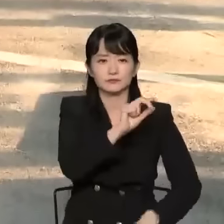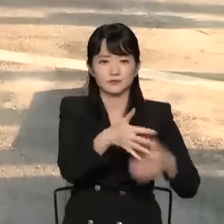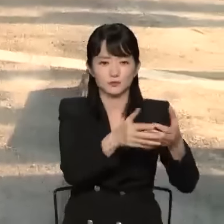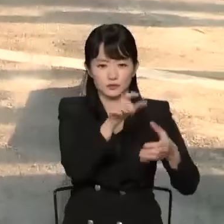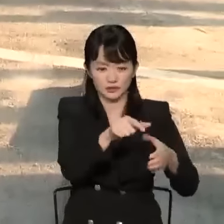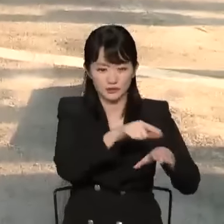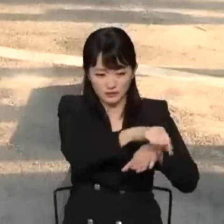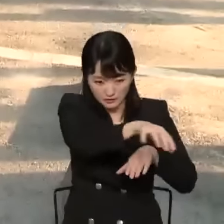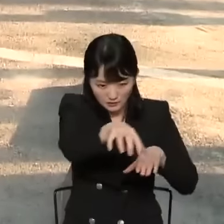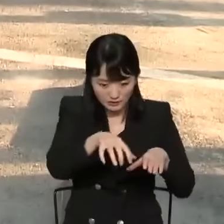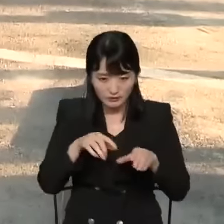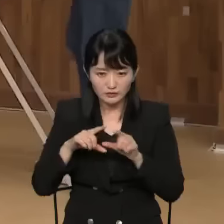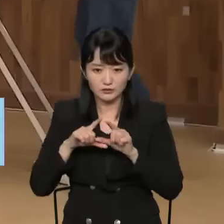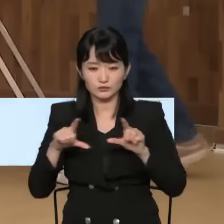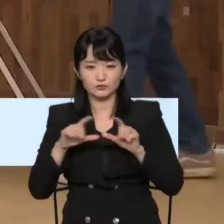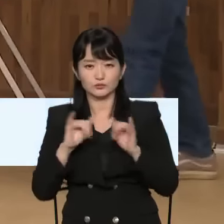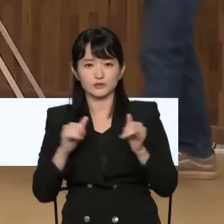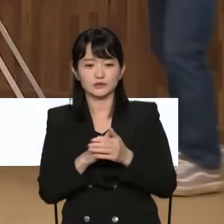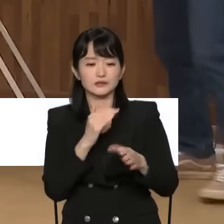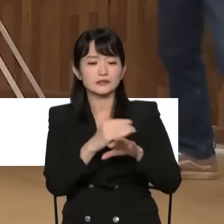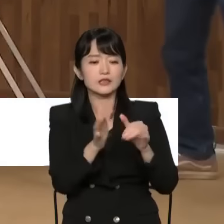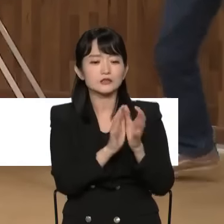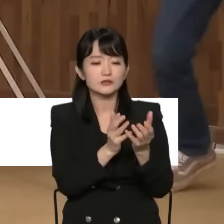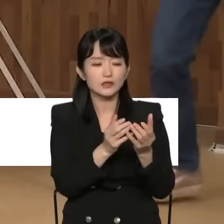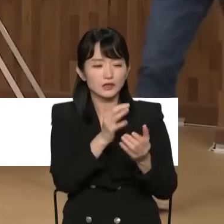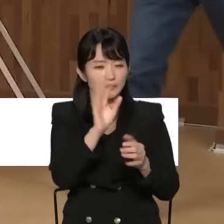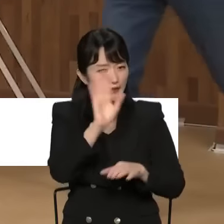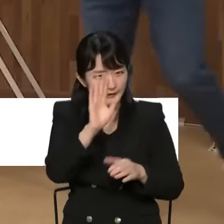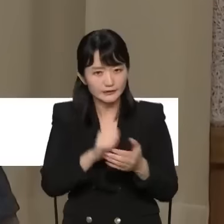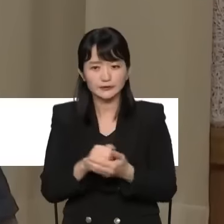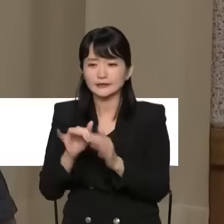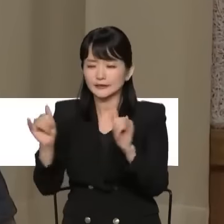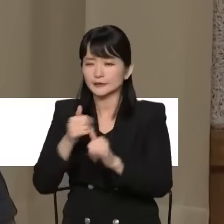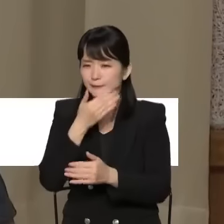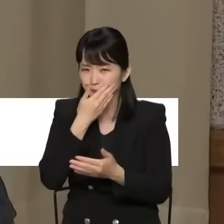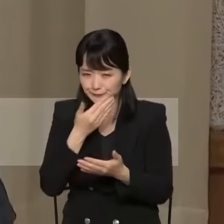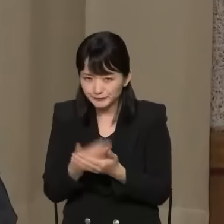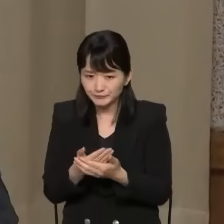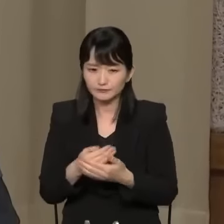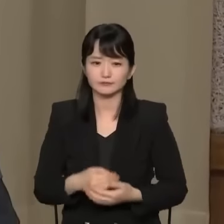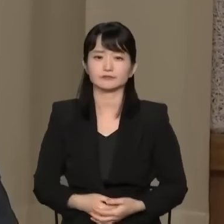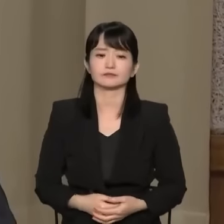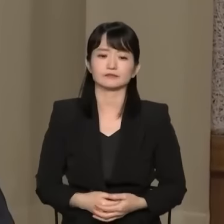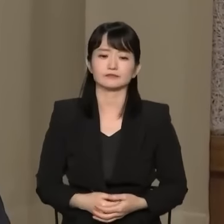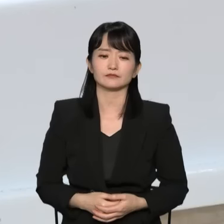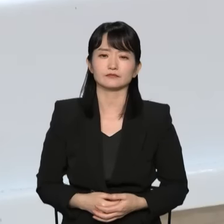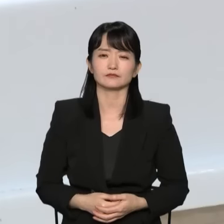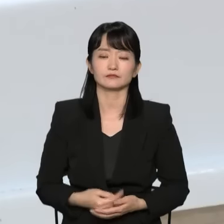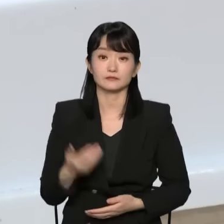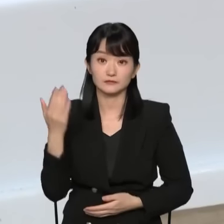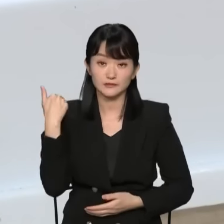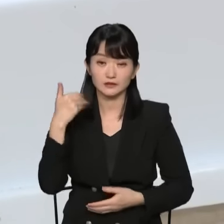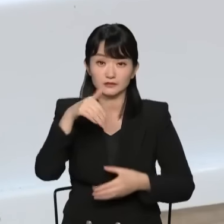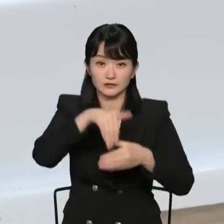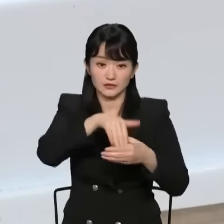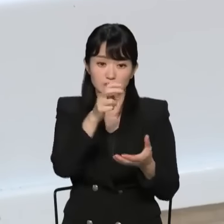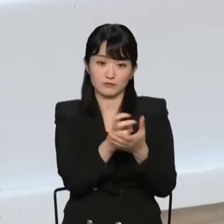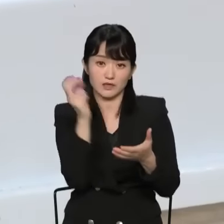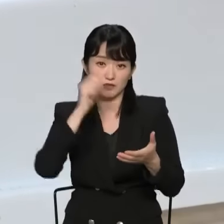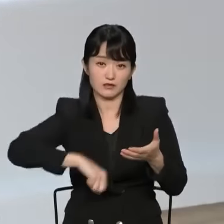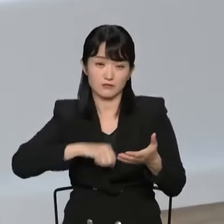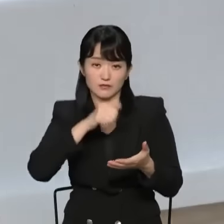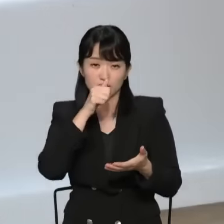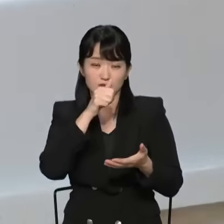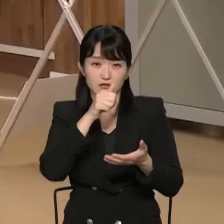지역이지만 주민들은 정당보다 사람이 중요하다고 말합니다. 강종만 전임 군수가 선거법 위반 당선 무효형을